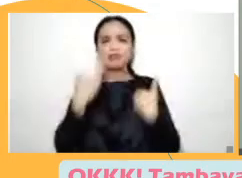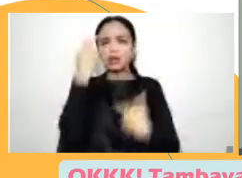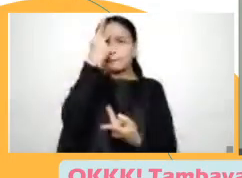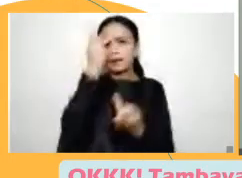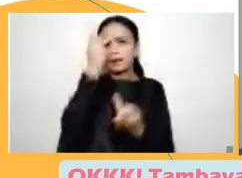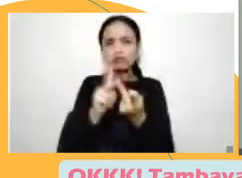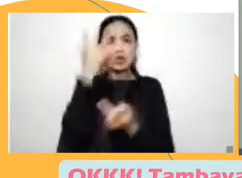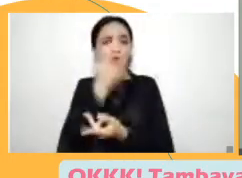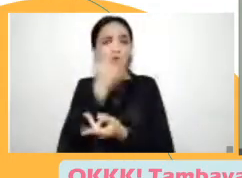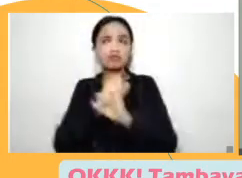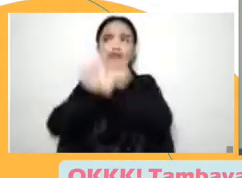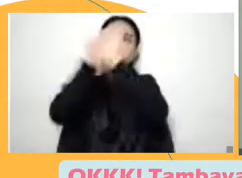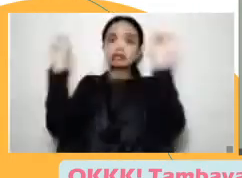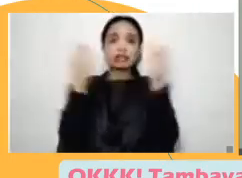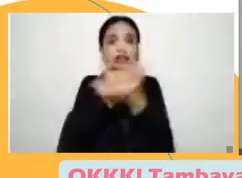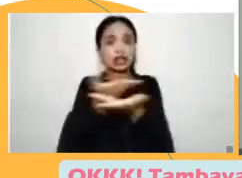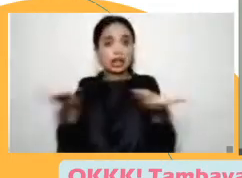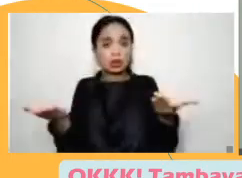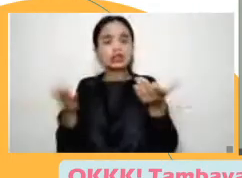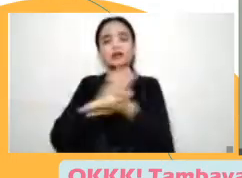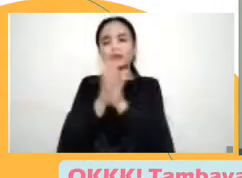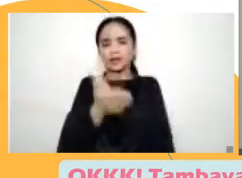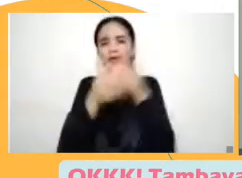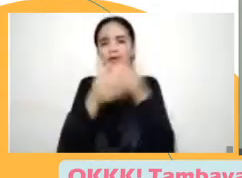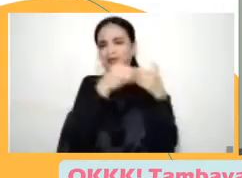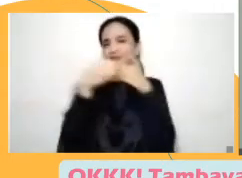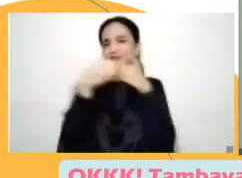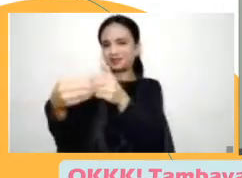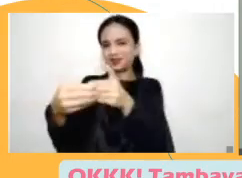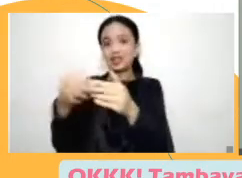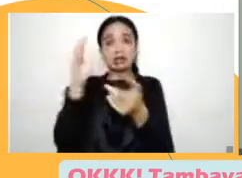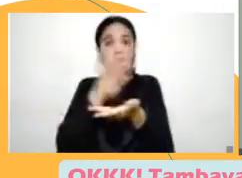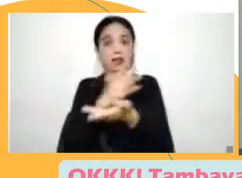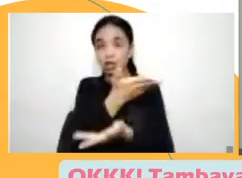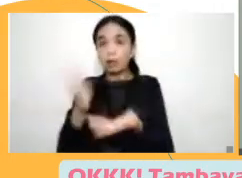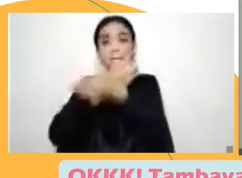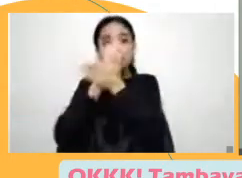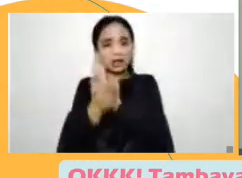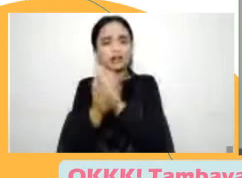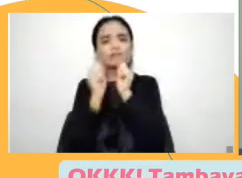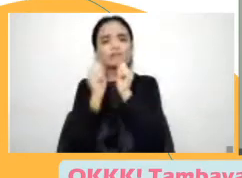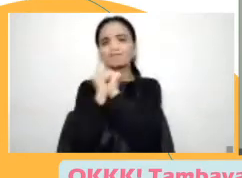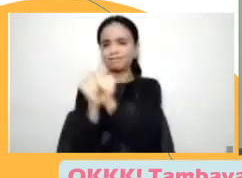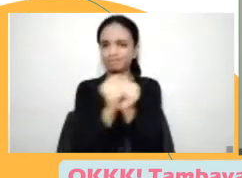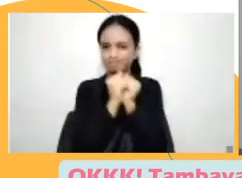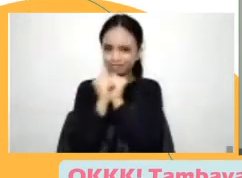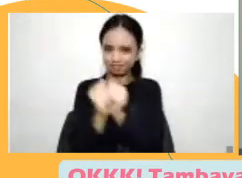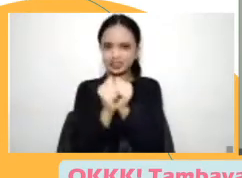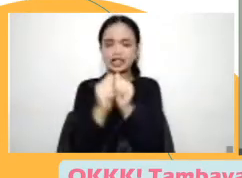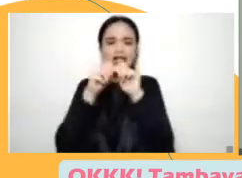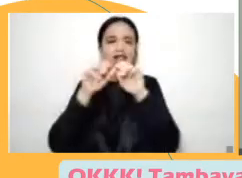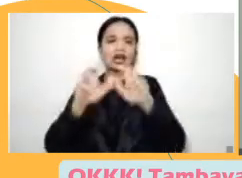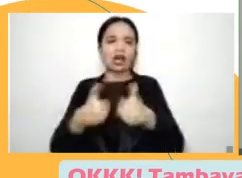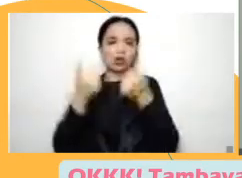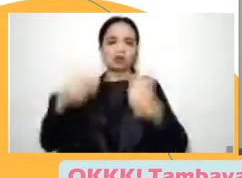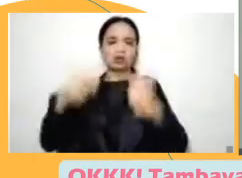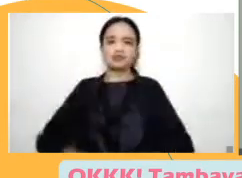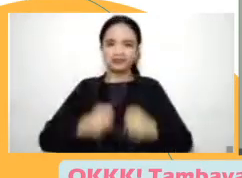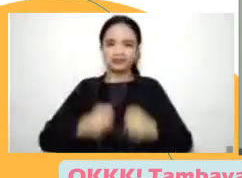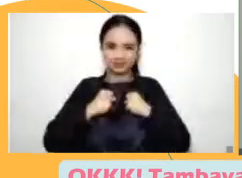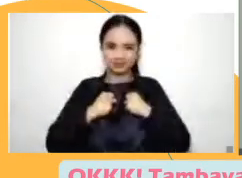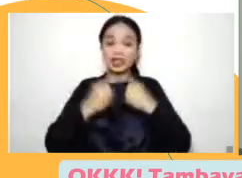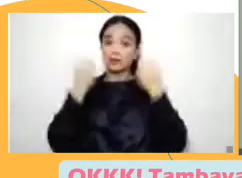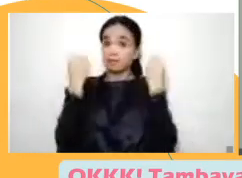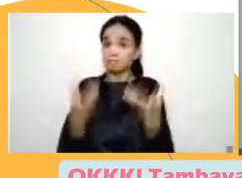Kaya pwede ikaw din ay maging gabay niya. Pwede ikaw din ay kasama niya sa kanyang pagbangon. At marami ding